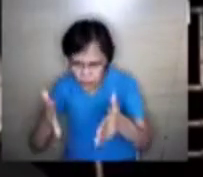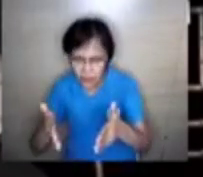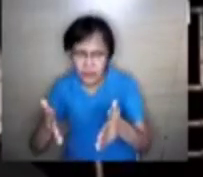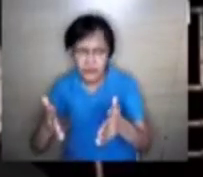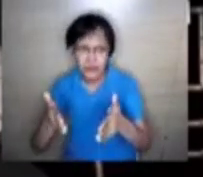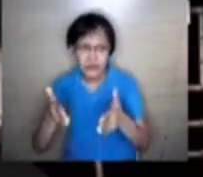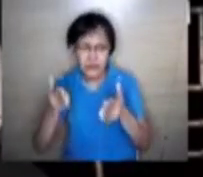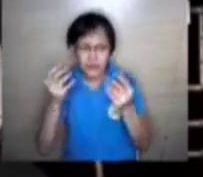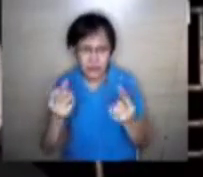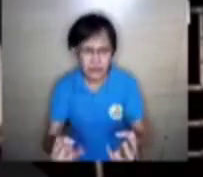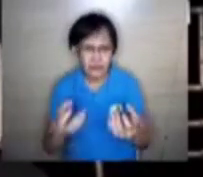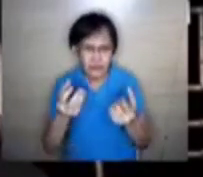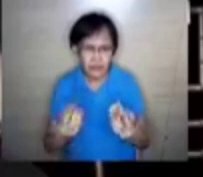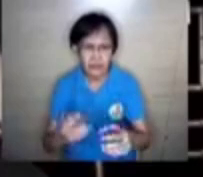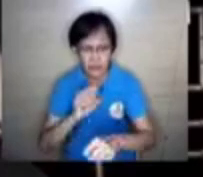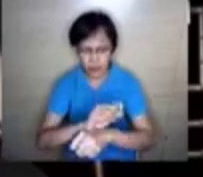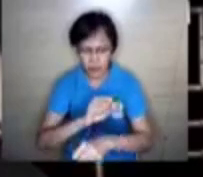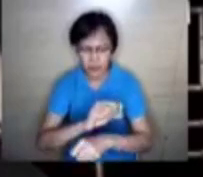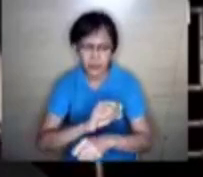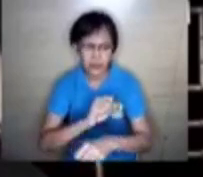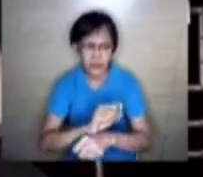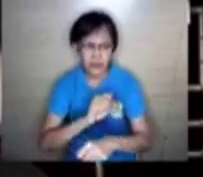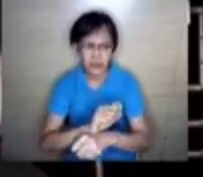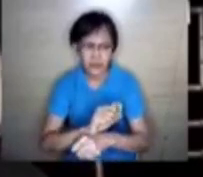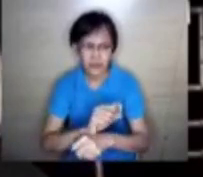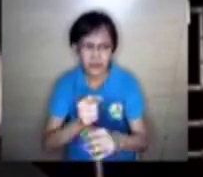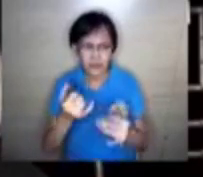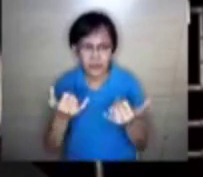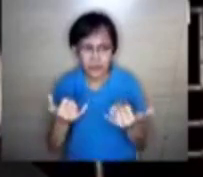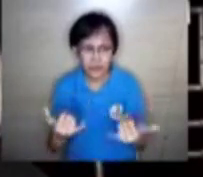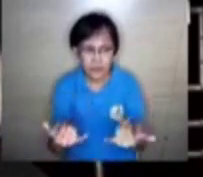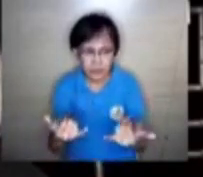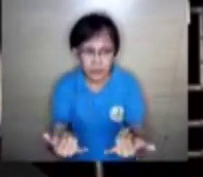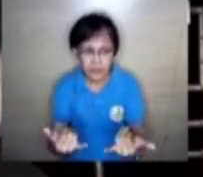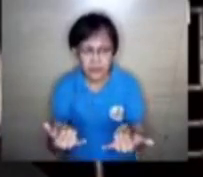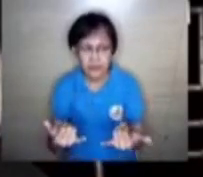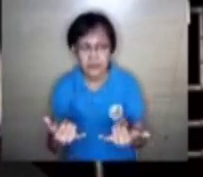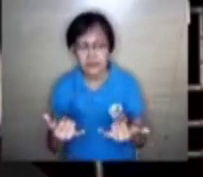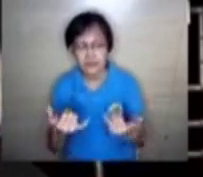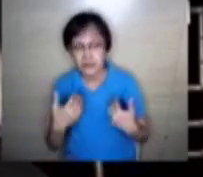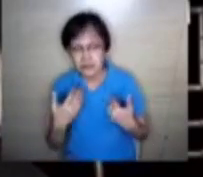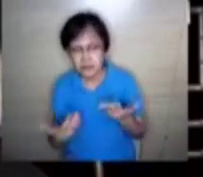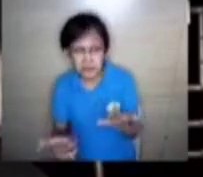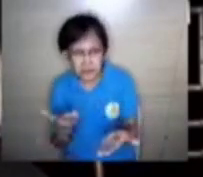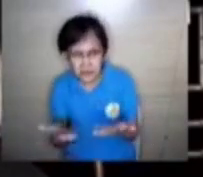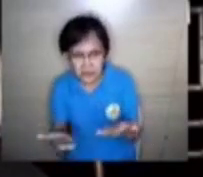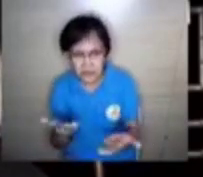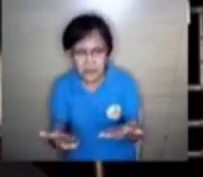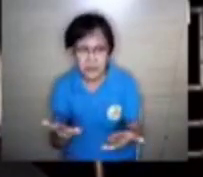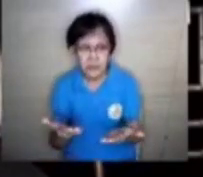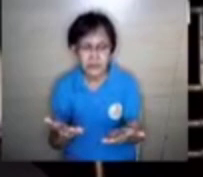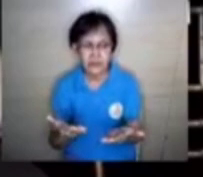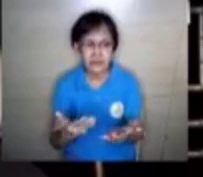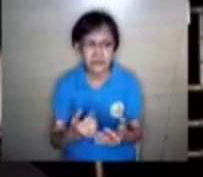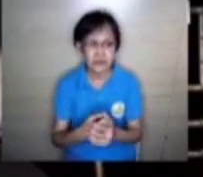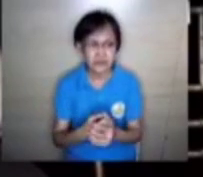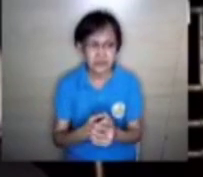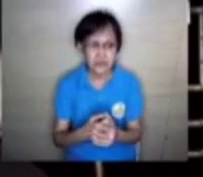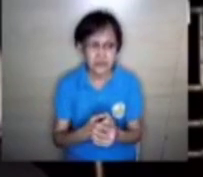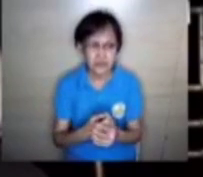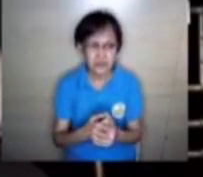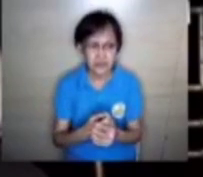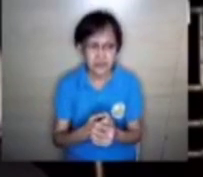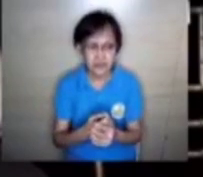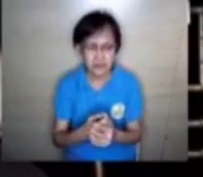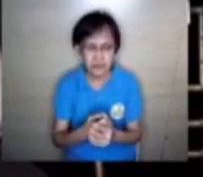Marami sa ginagawa natin ngayon ay magbubunga lang 5 years later, 10 years later, 15 years later.